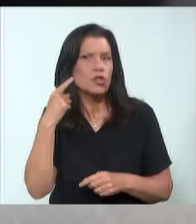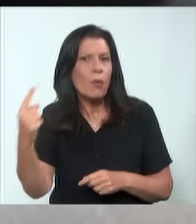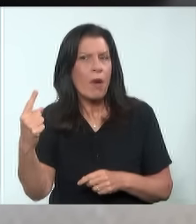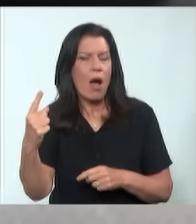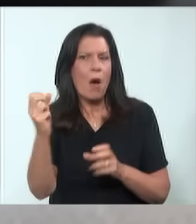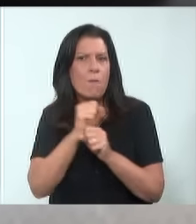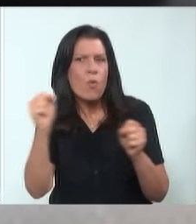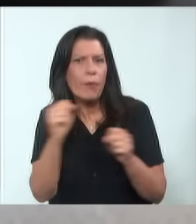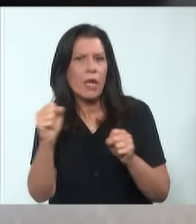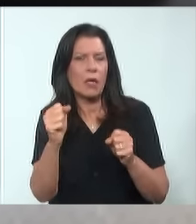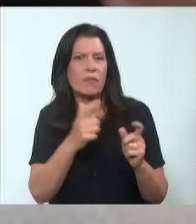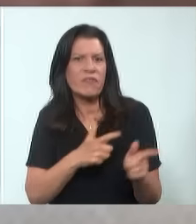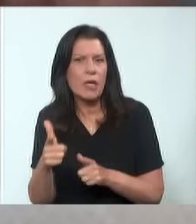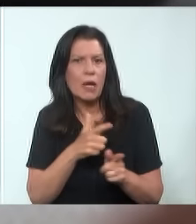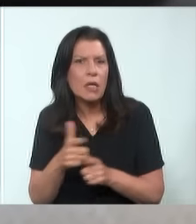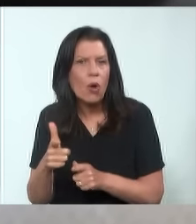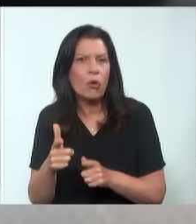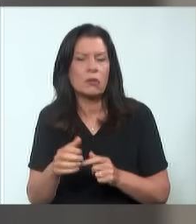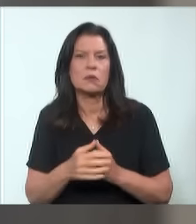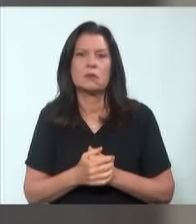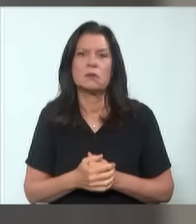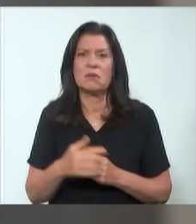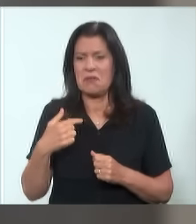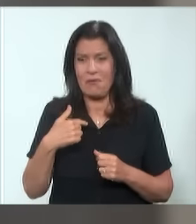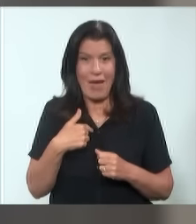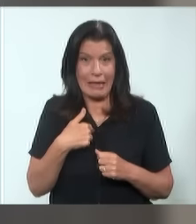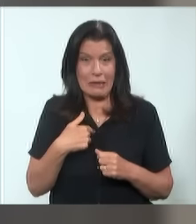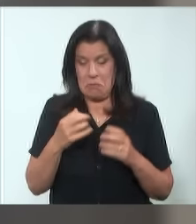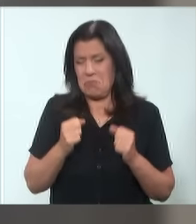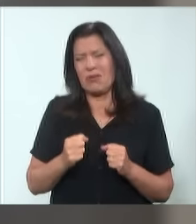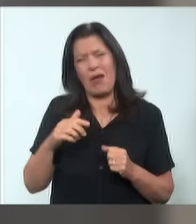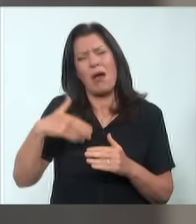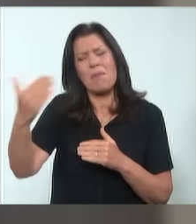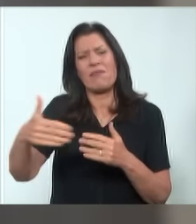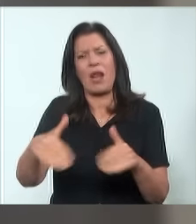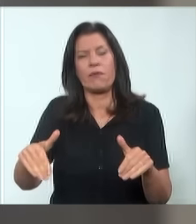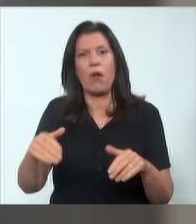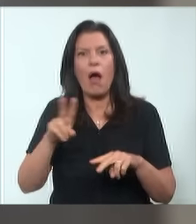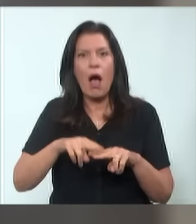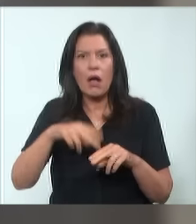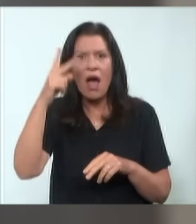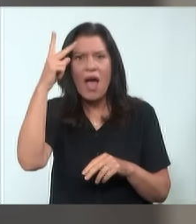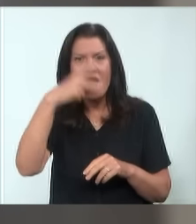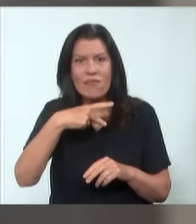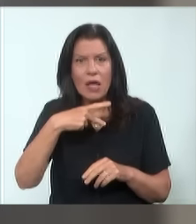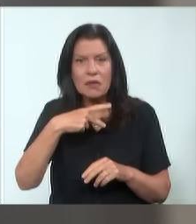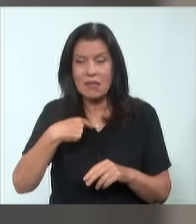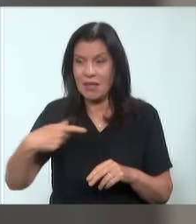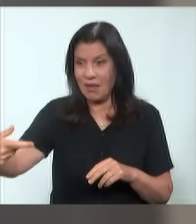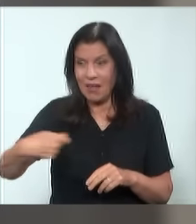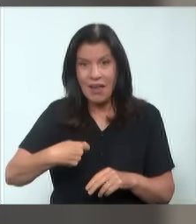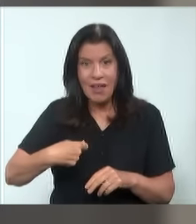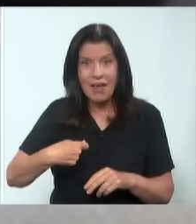אני, את יודעת, בטוחה שזה מעבר לגבול. אחרי זה, כמובן בדיעבד, אני מבינה שכל ההתכתבות שלי הייתה בזמן שהם